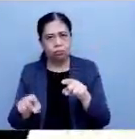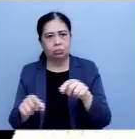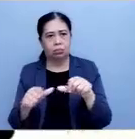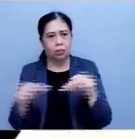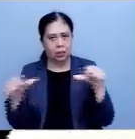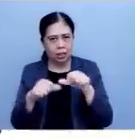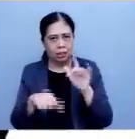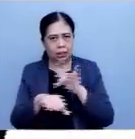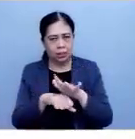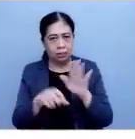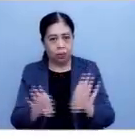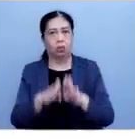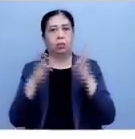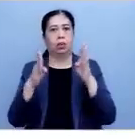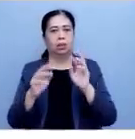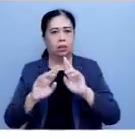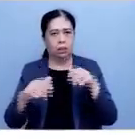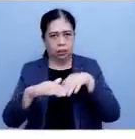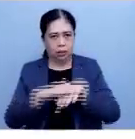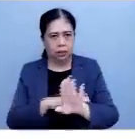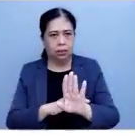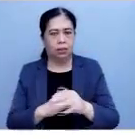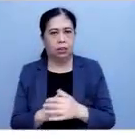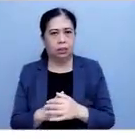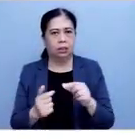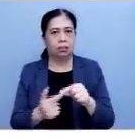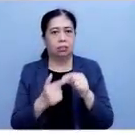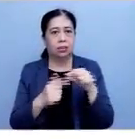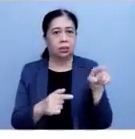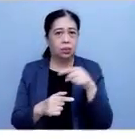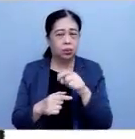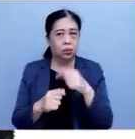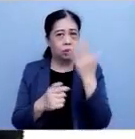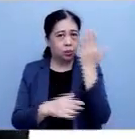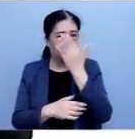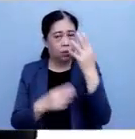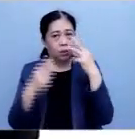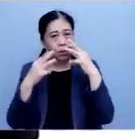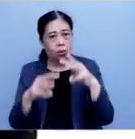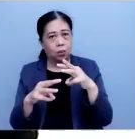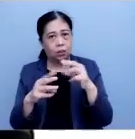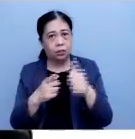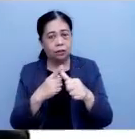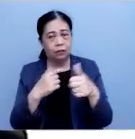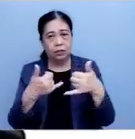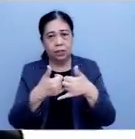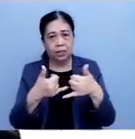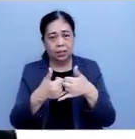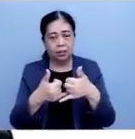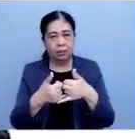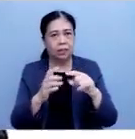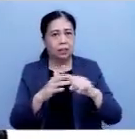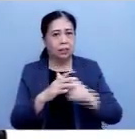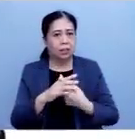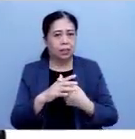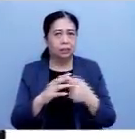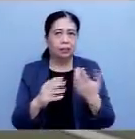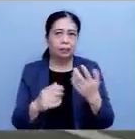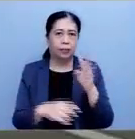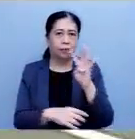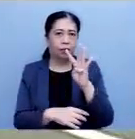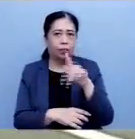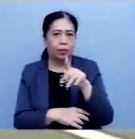para pagbukas ready na akong pumasok doon. Lalong-lalo na yung mga manunood ng first game which starts at 4